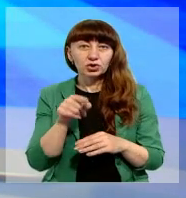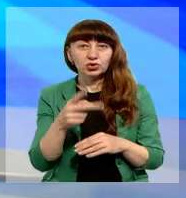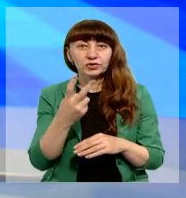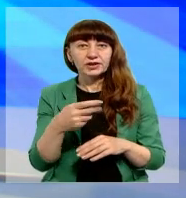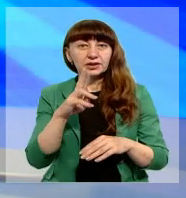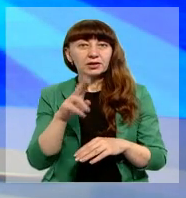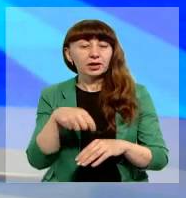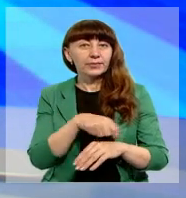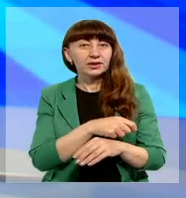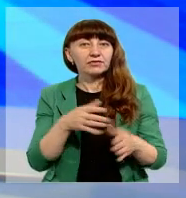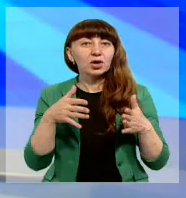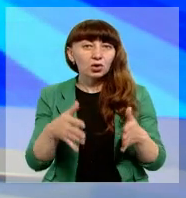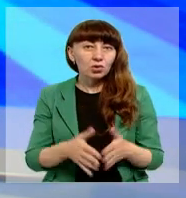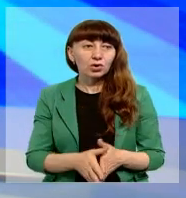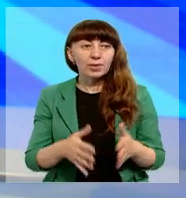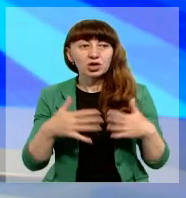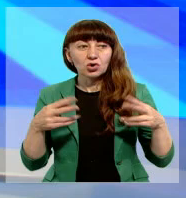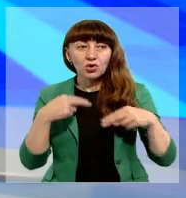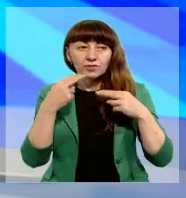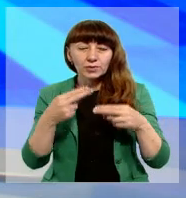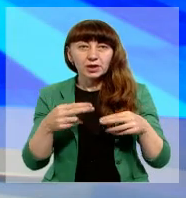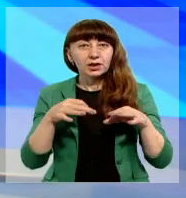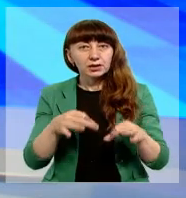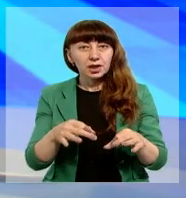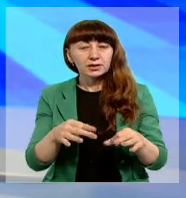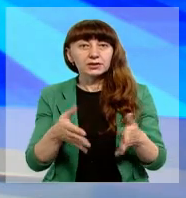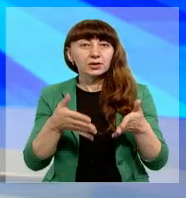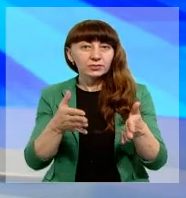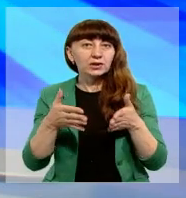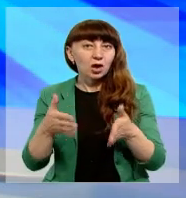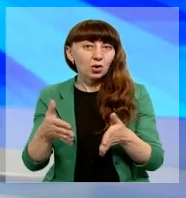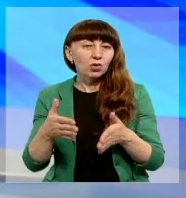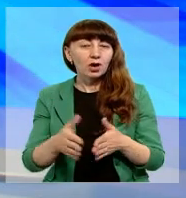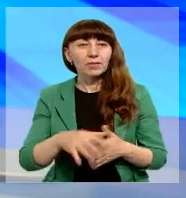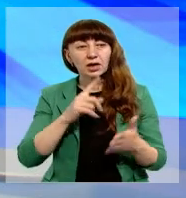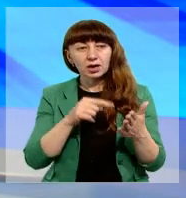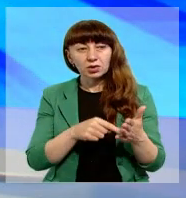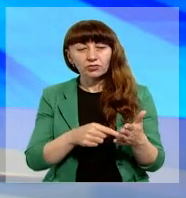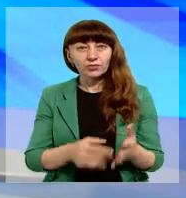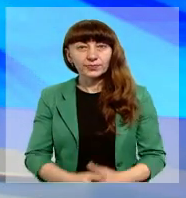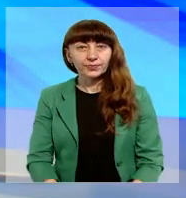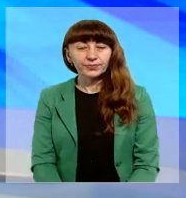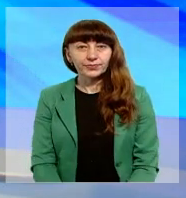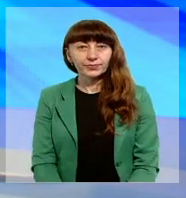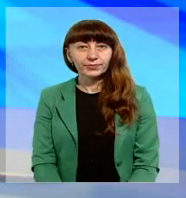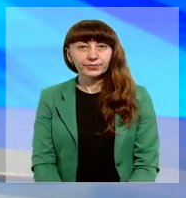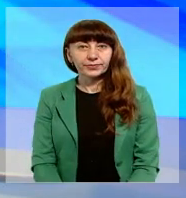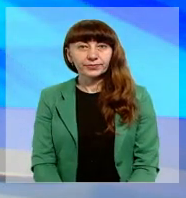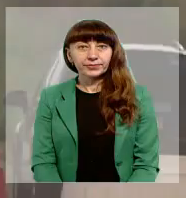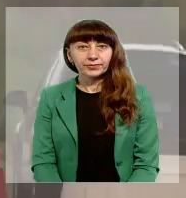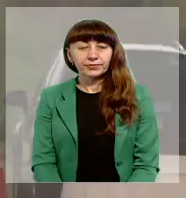1200 километров автодорог. Особое внимание к транспортным артериям городов. Подробнее в материале моих корреспондентов.